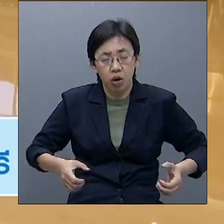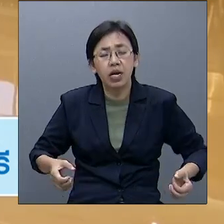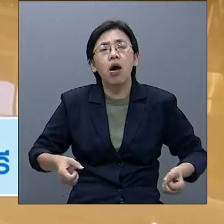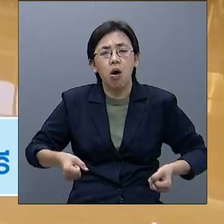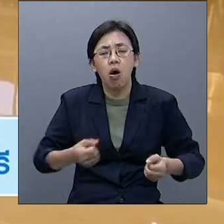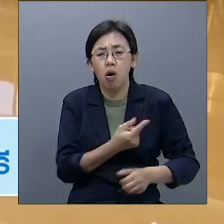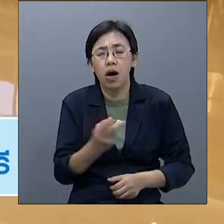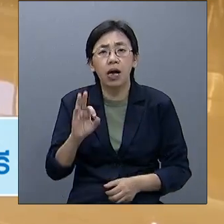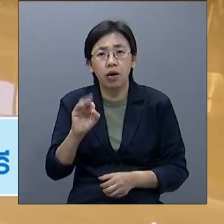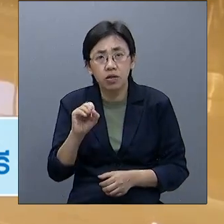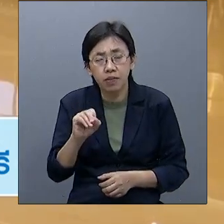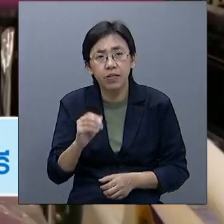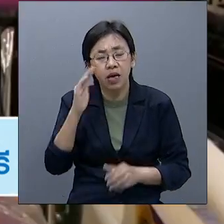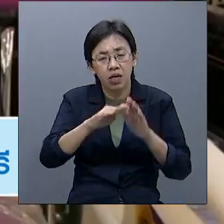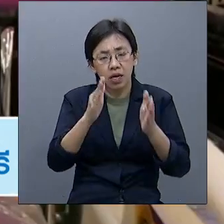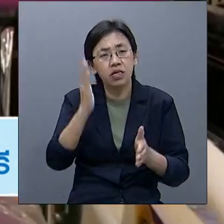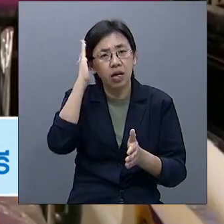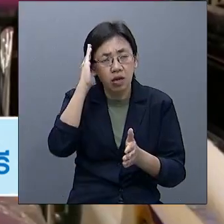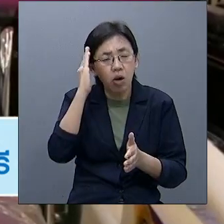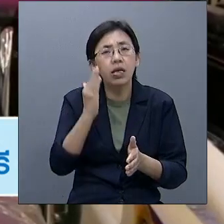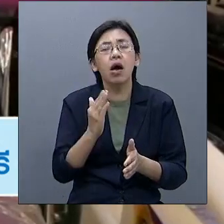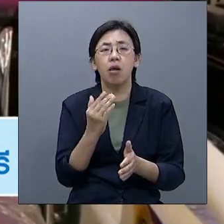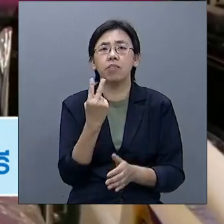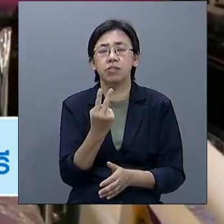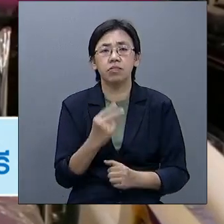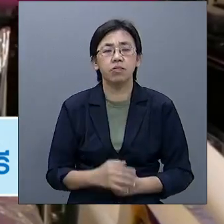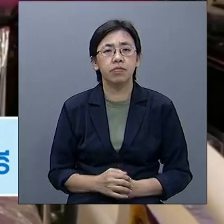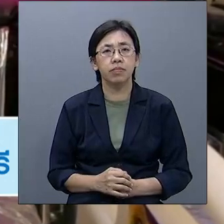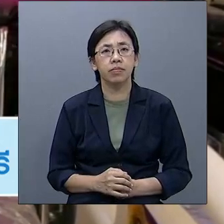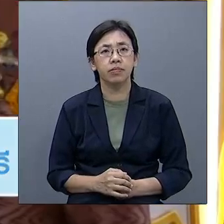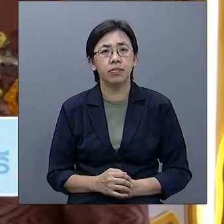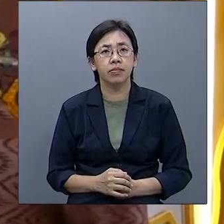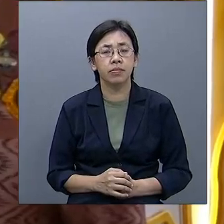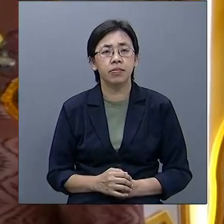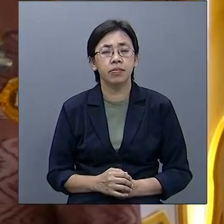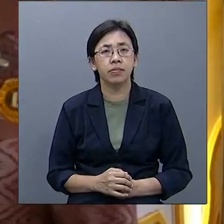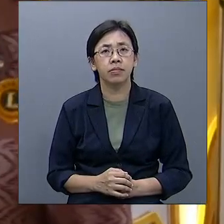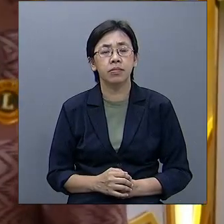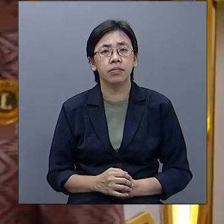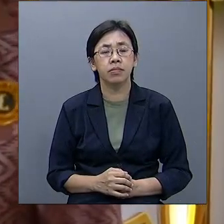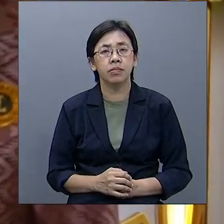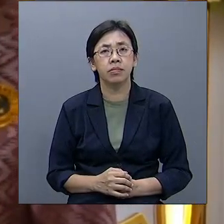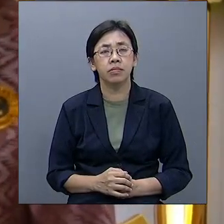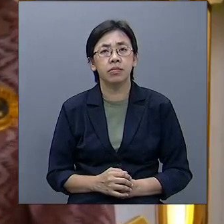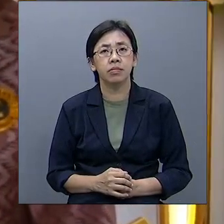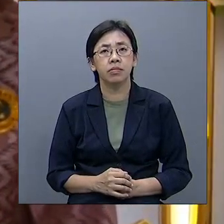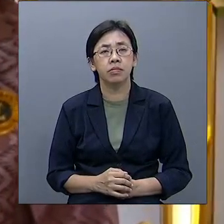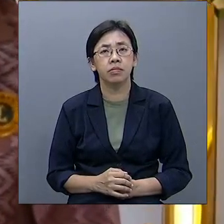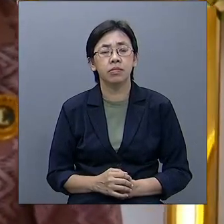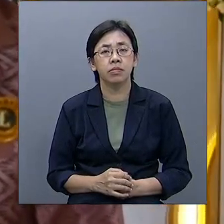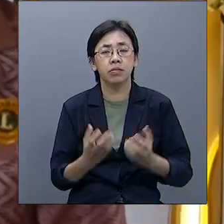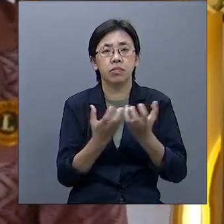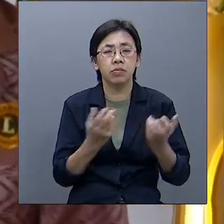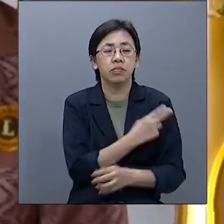90 คันรวมทั้งเตียงนอนสำหรับผู้ป่วยอีก2 ตัวด้วยกันค่ะ ก็ได้จัดอุปกรณ์เครื่องมือ